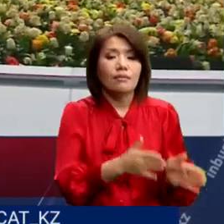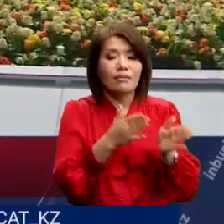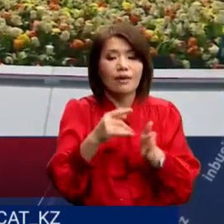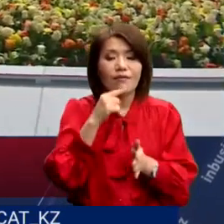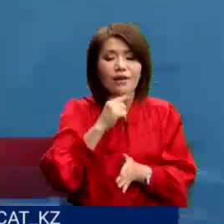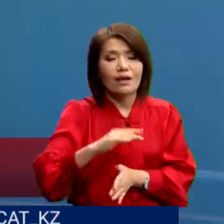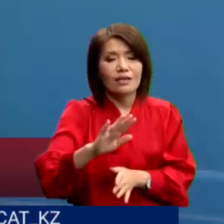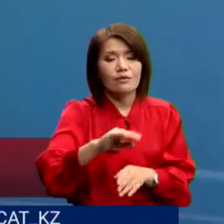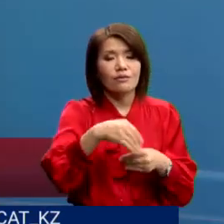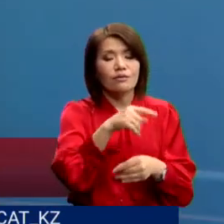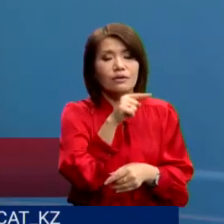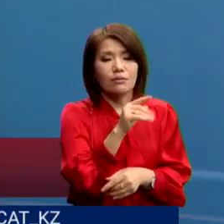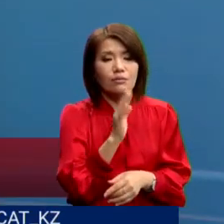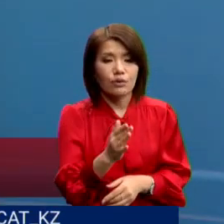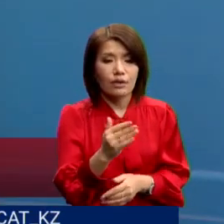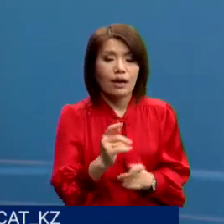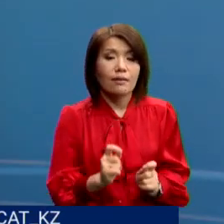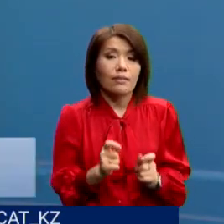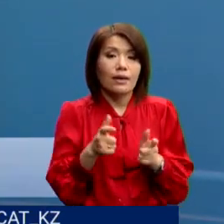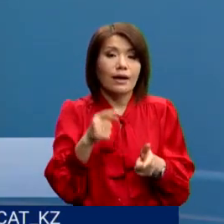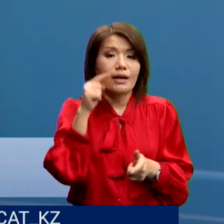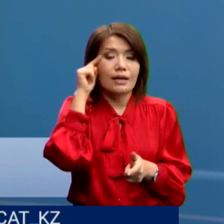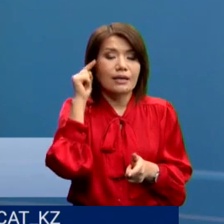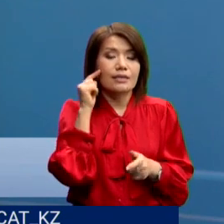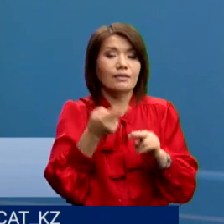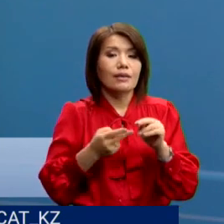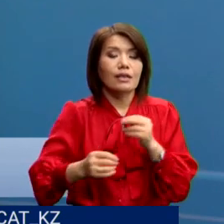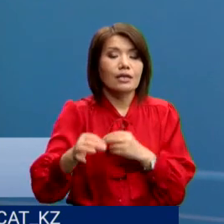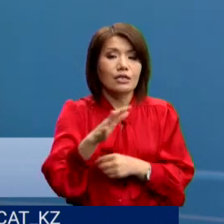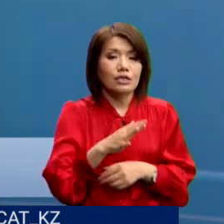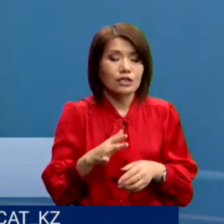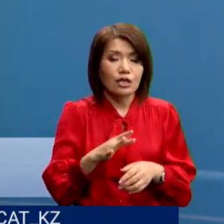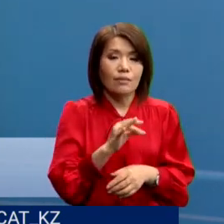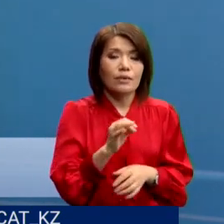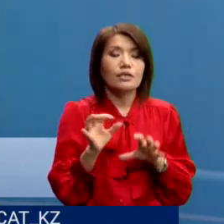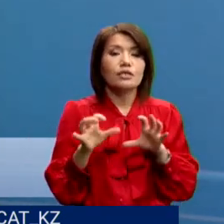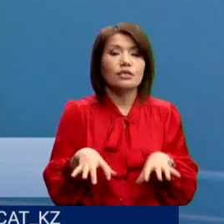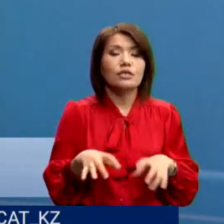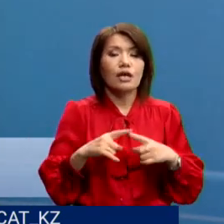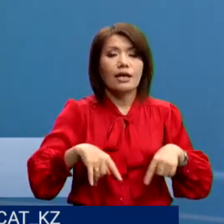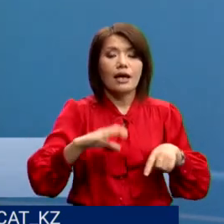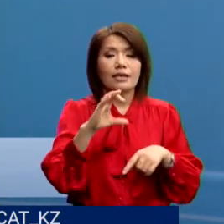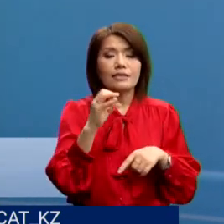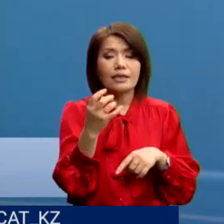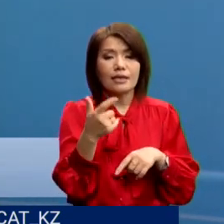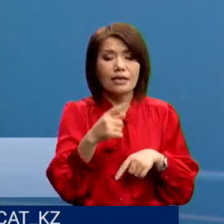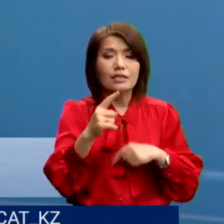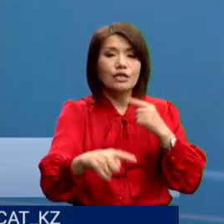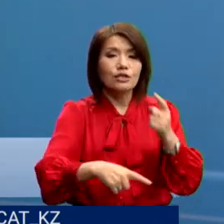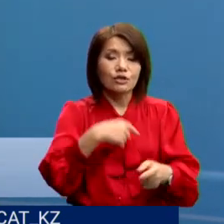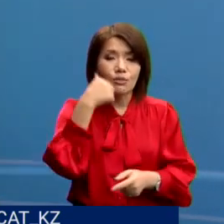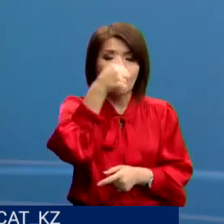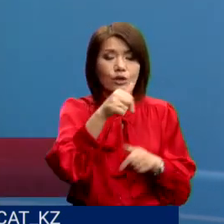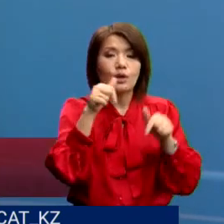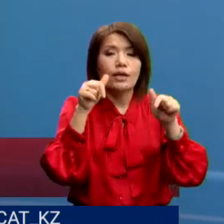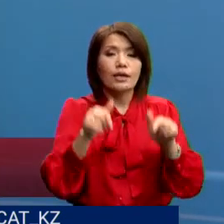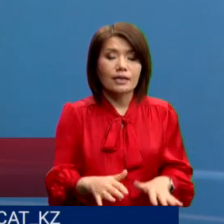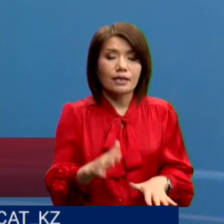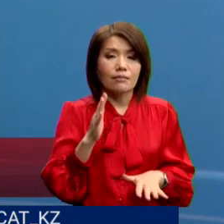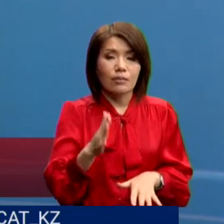Россию. По предложению Кыргызской республики, как и страны, председательствующей в СНГ в следующем году, принято